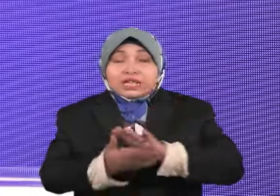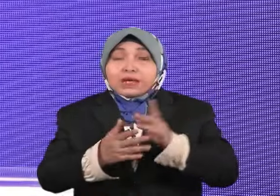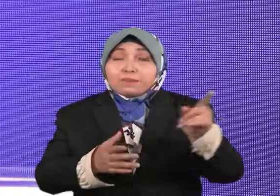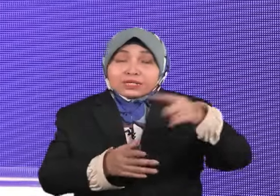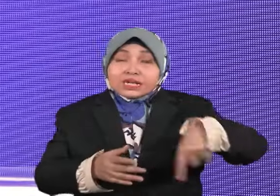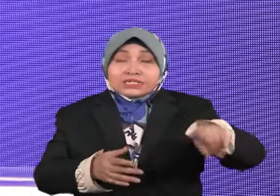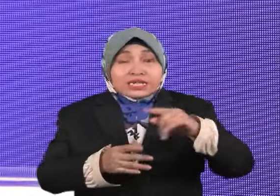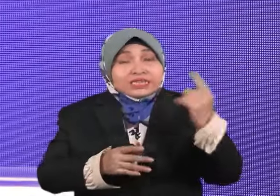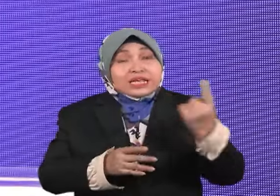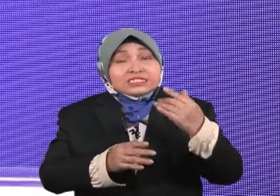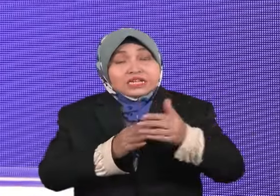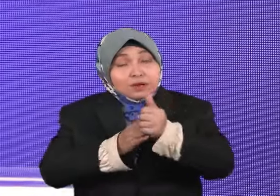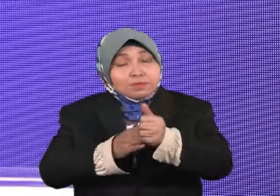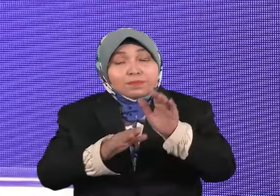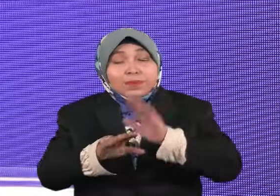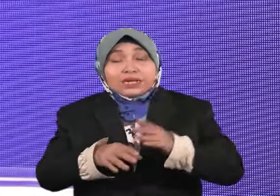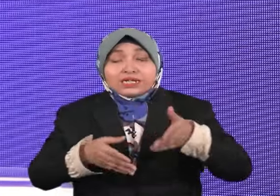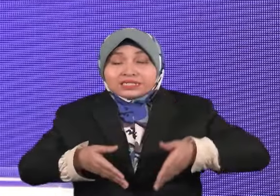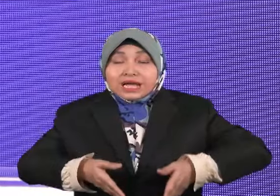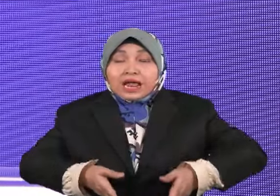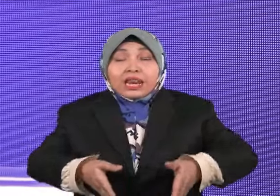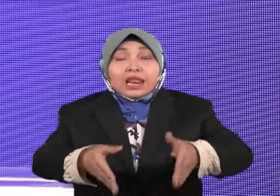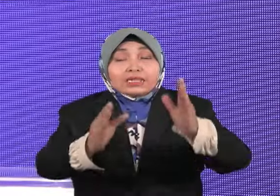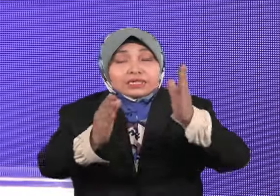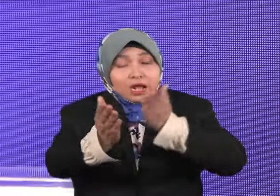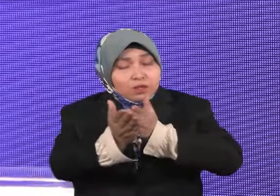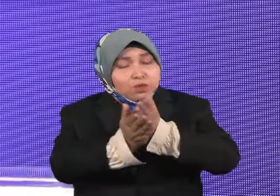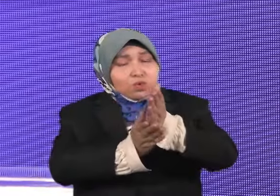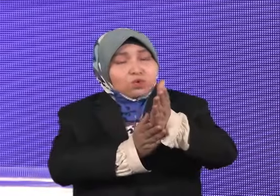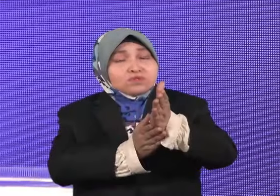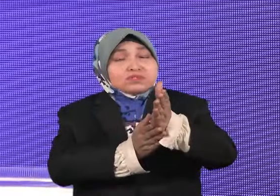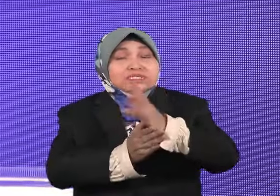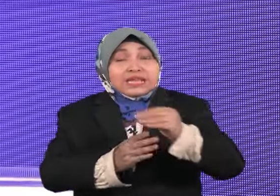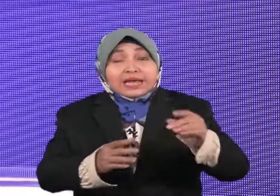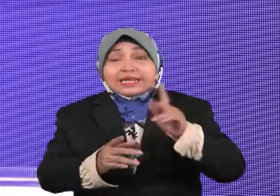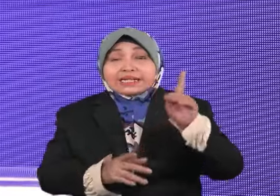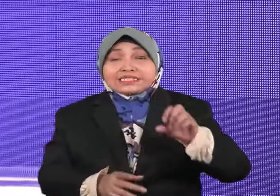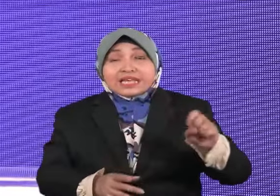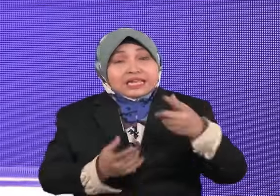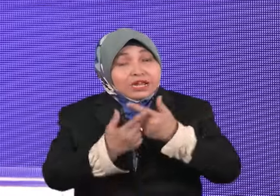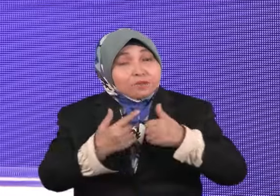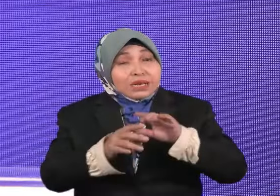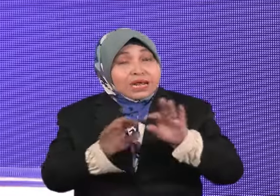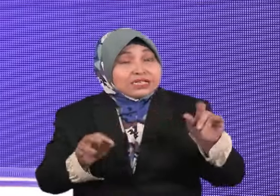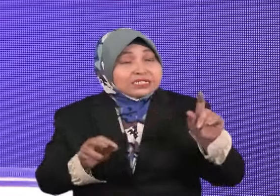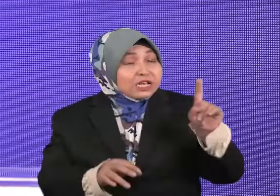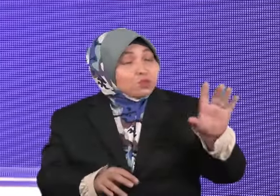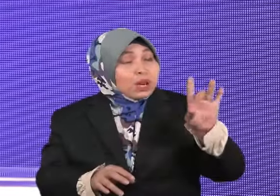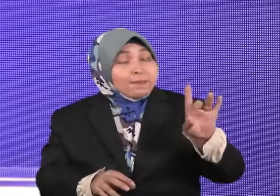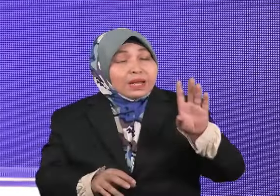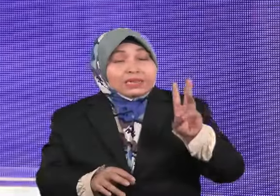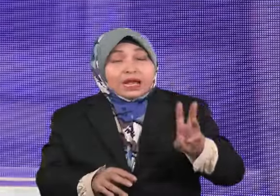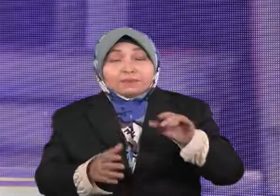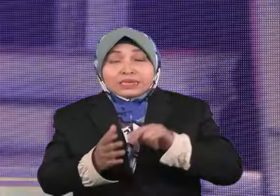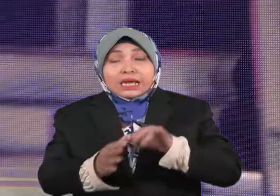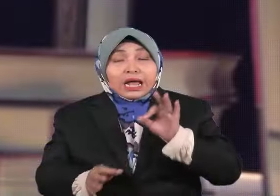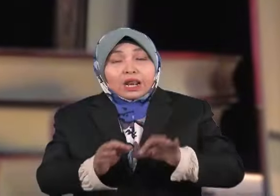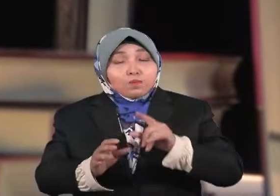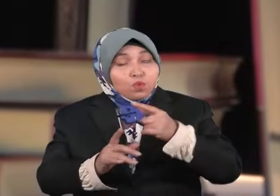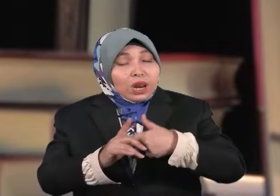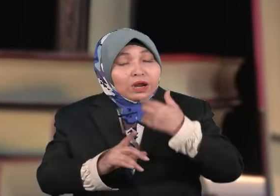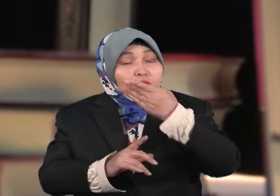sentiasa dipimpin pada jalan yang lurus Ustaz ya. Dan kesan daripada ayat 186 ini apa? Kalau bulan Ramadan